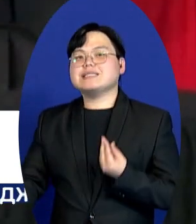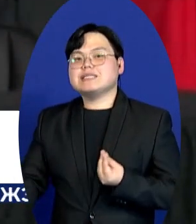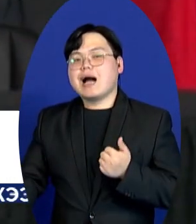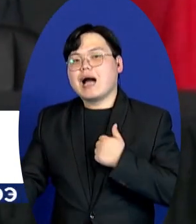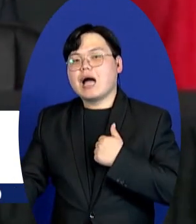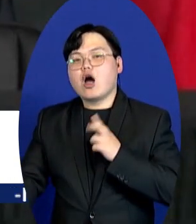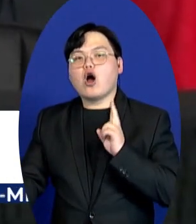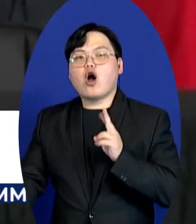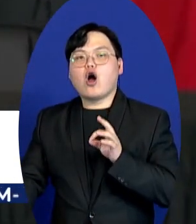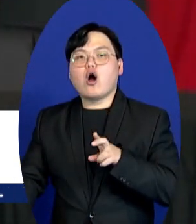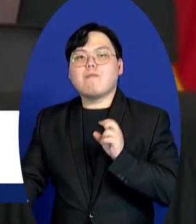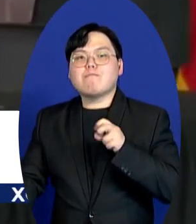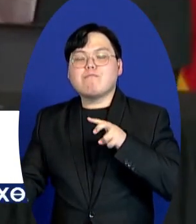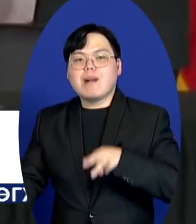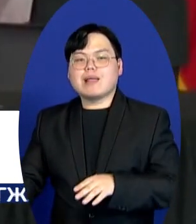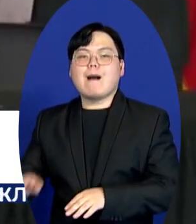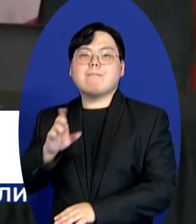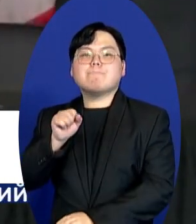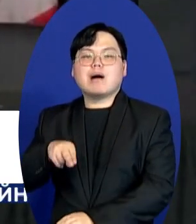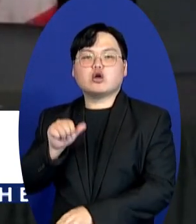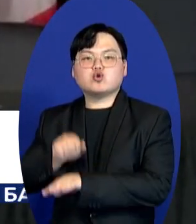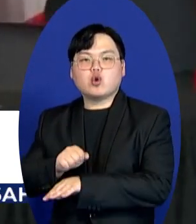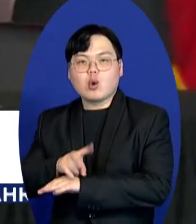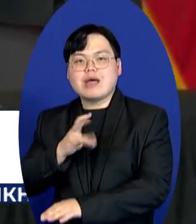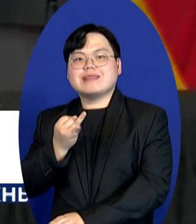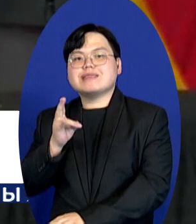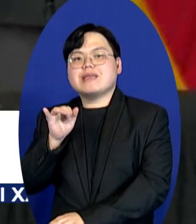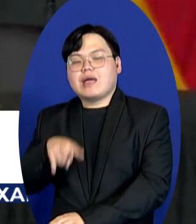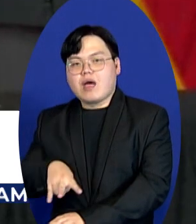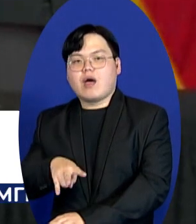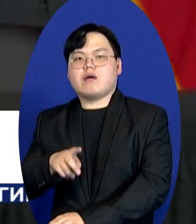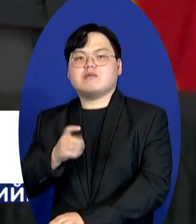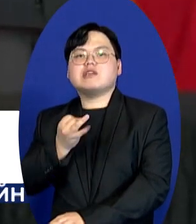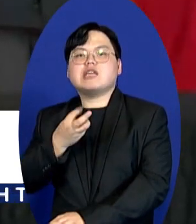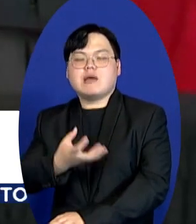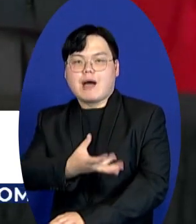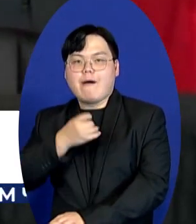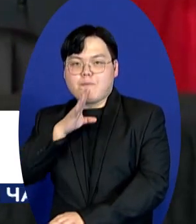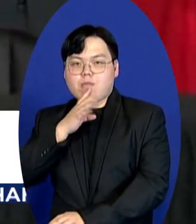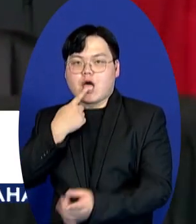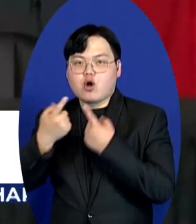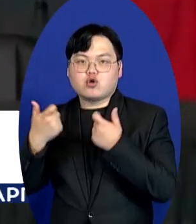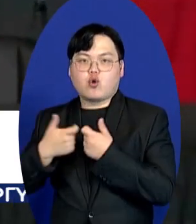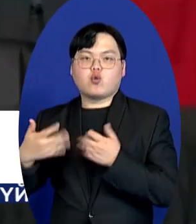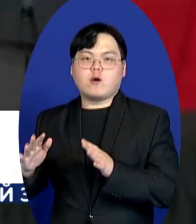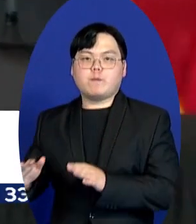Канадын кобальт, бал чулуу, никел, литий зэрэг элементүүдийг авах тохиролцоонд хүрсэн юм байна.